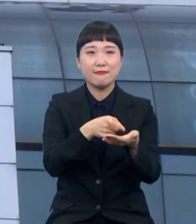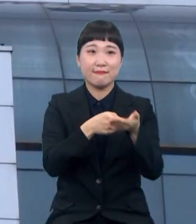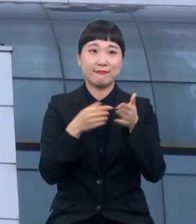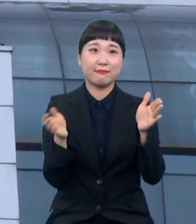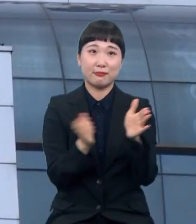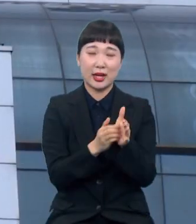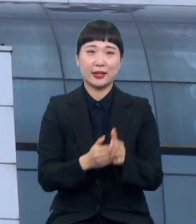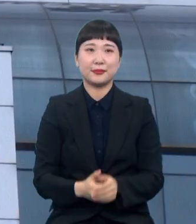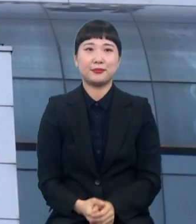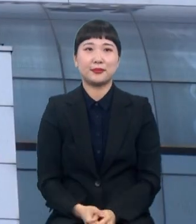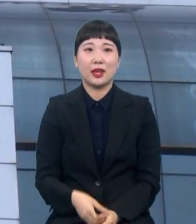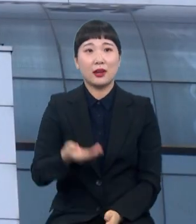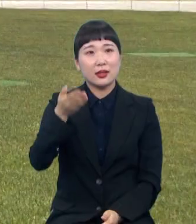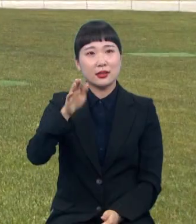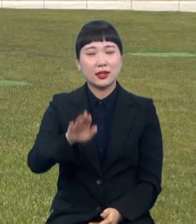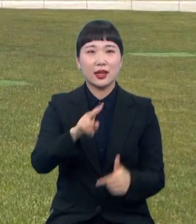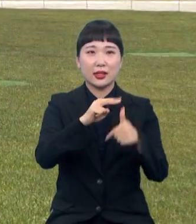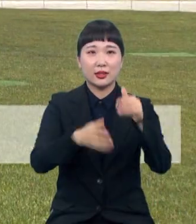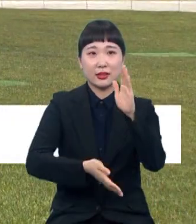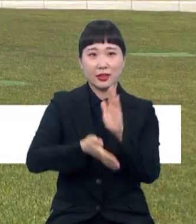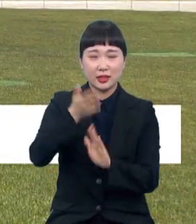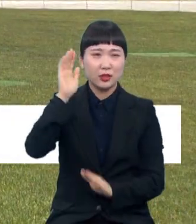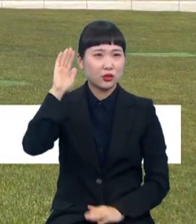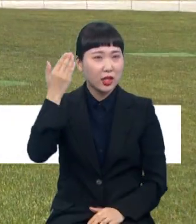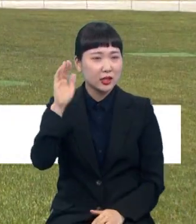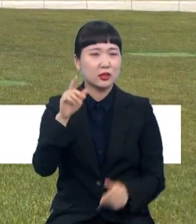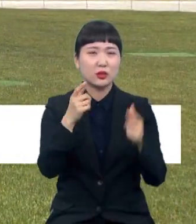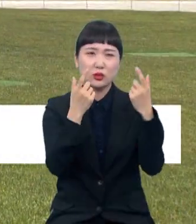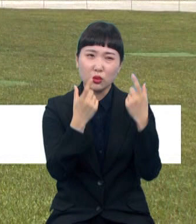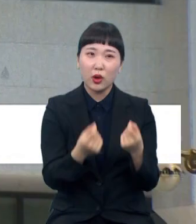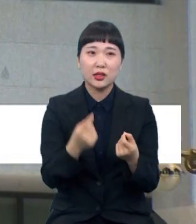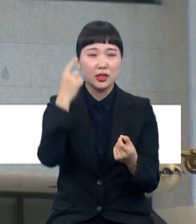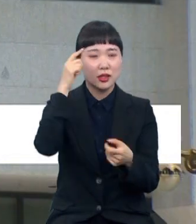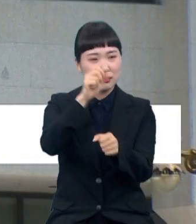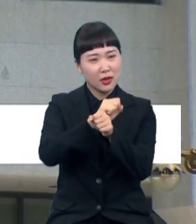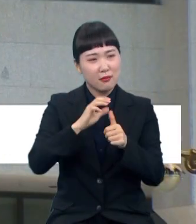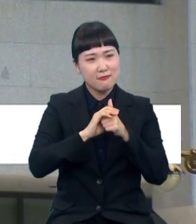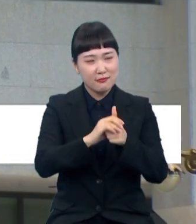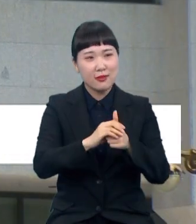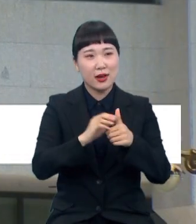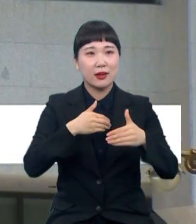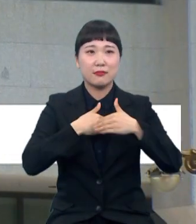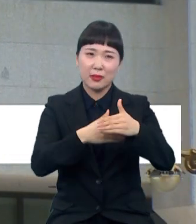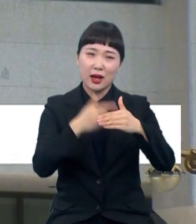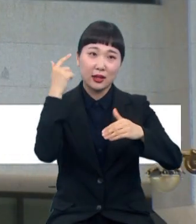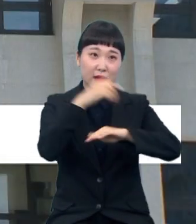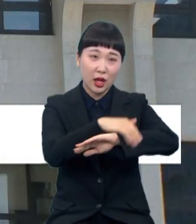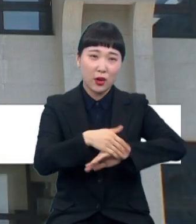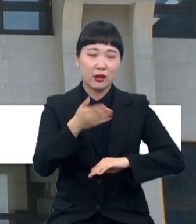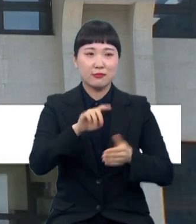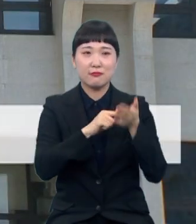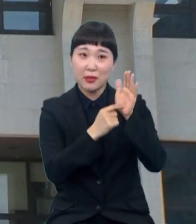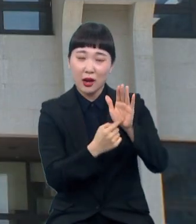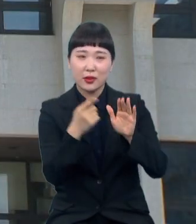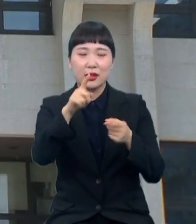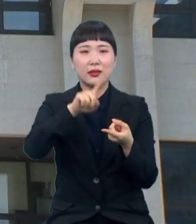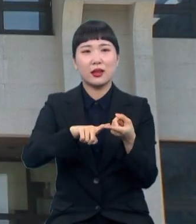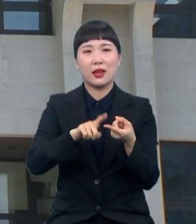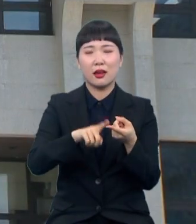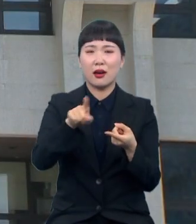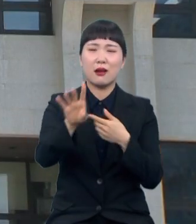나타났습니다. 그런데 인천시가 또 용역을 추진하겠다고 하자 시간 끌기용 꼼수라며 반발하고 나선